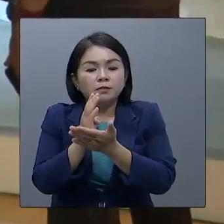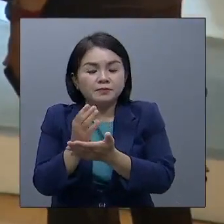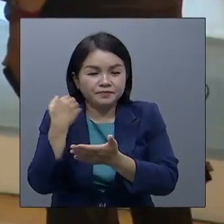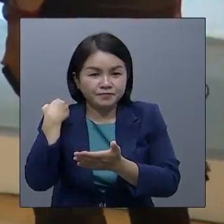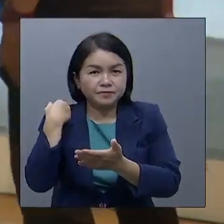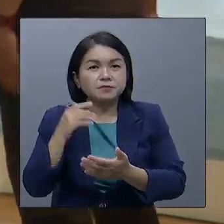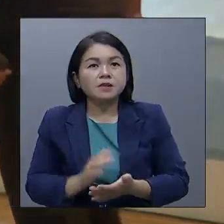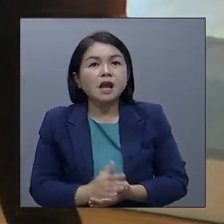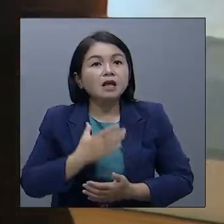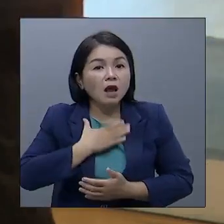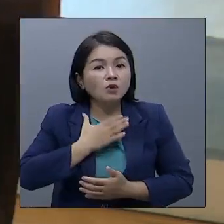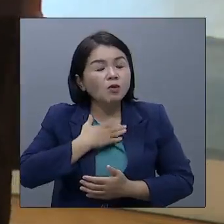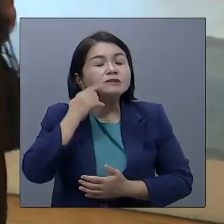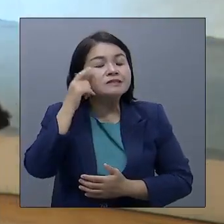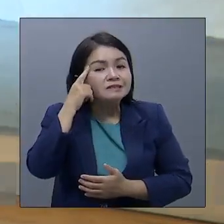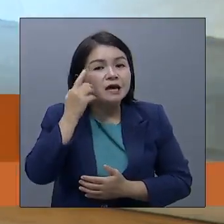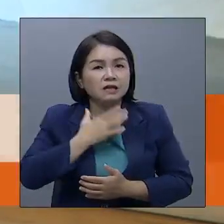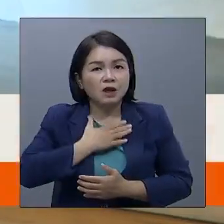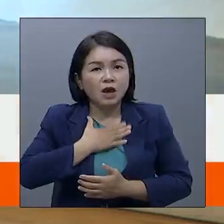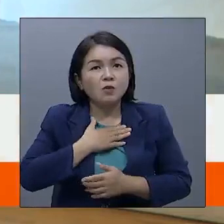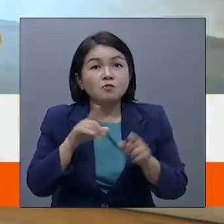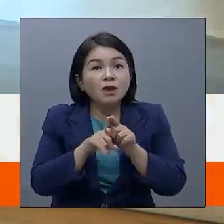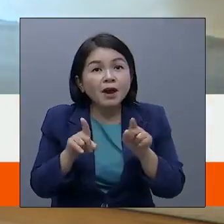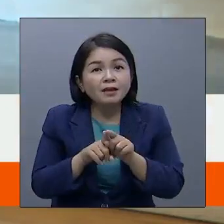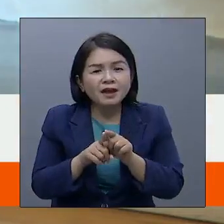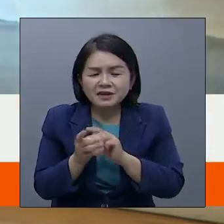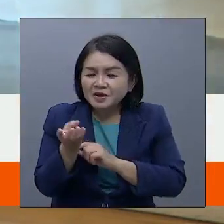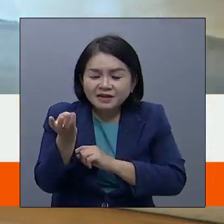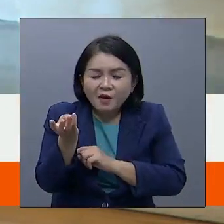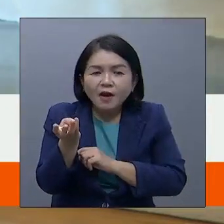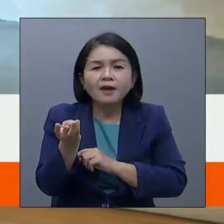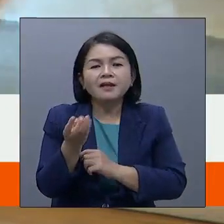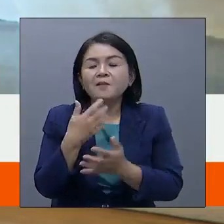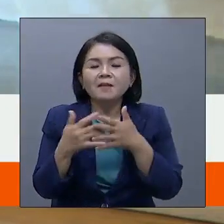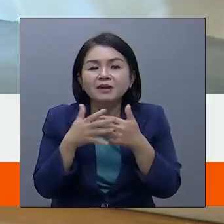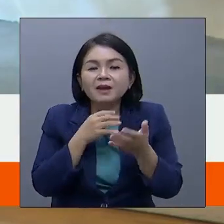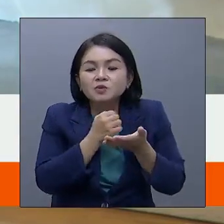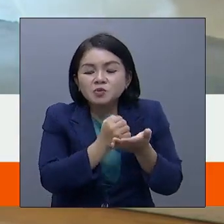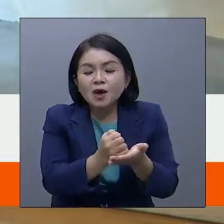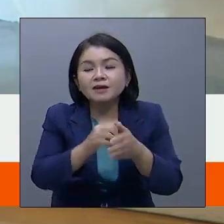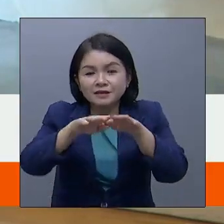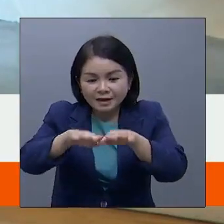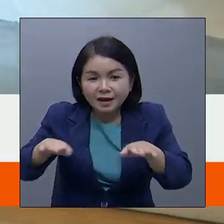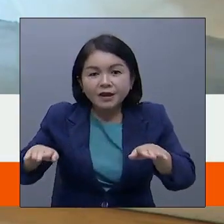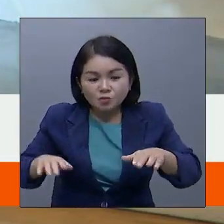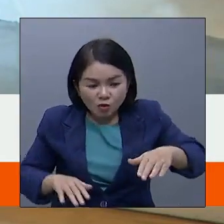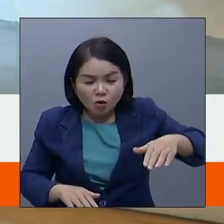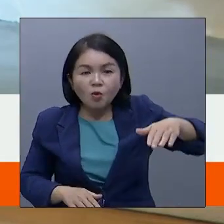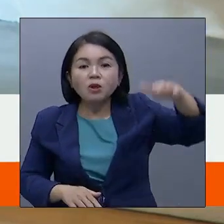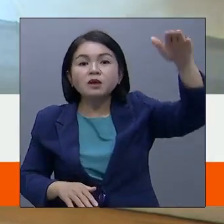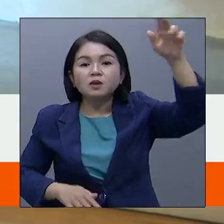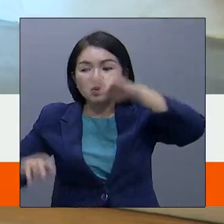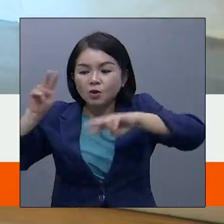เราคิดว่าการที่เราเป็นส่วนหนึ่งถึงแม้ว่าจะเป็นส่วนเล็กๆก็ตามที่จะได้ช่วยเหลือเด็กๆที่เขาเป็นอนาคตของชาติเนี่ยมันเป็นเ